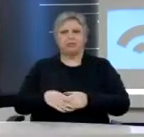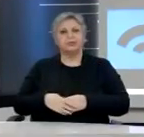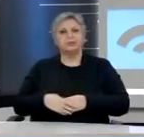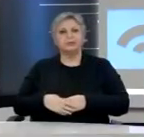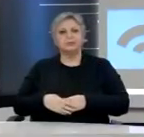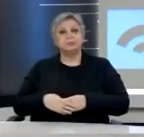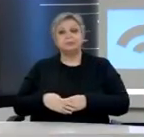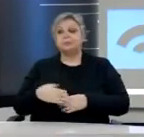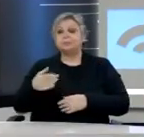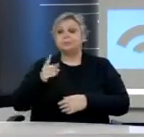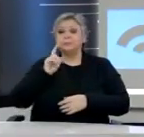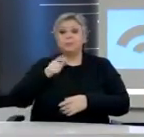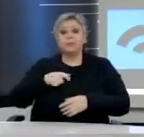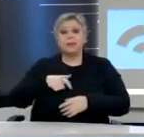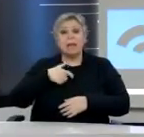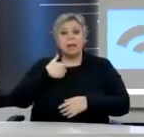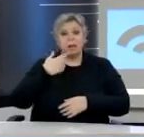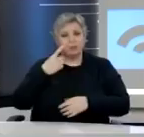Κυρίες και κύριοι βουλευτές, κλείνω.